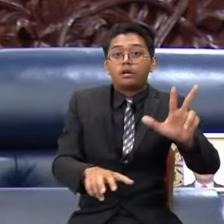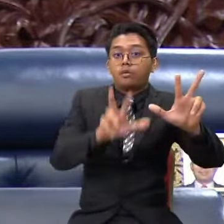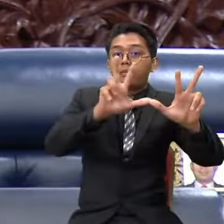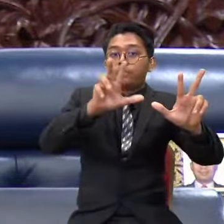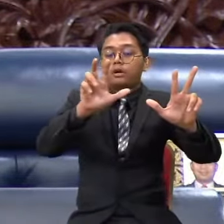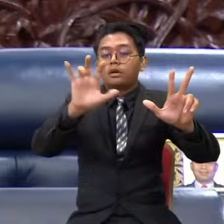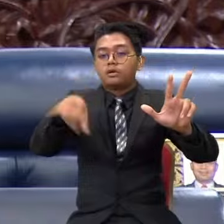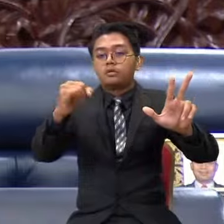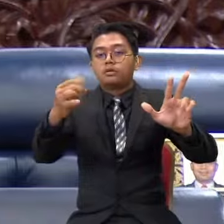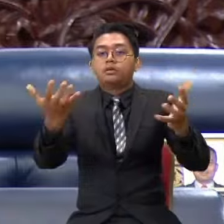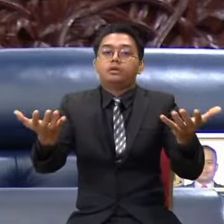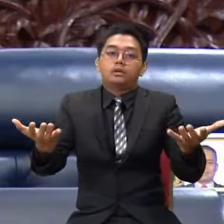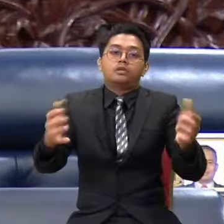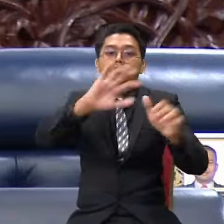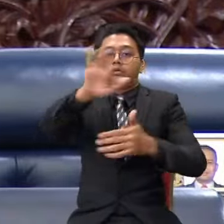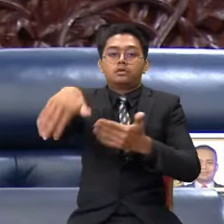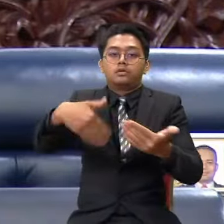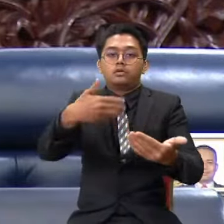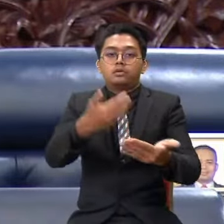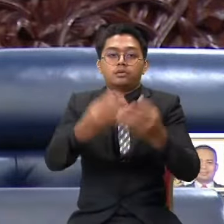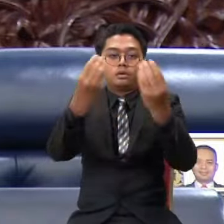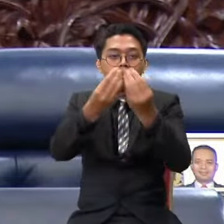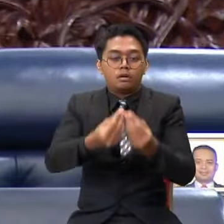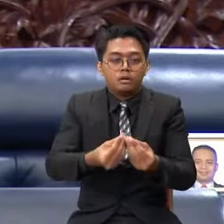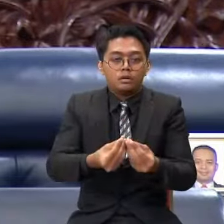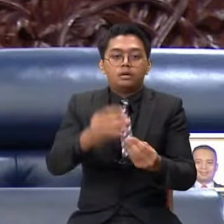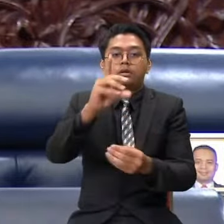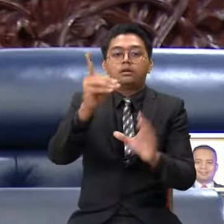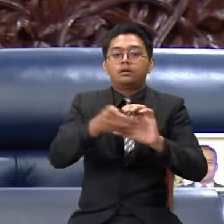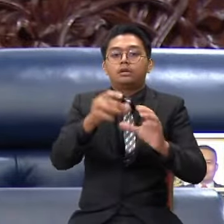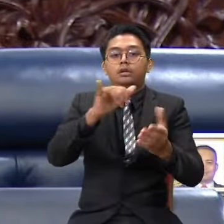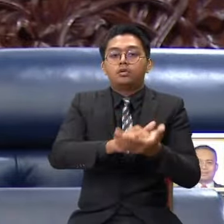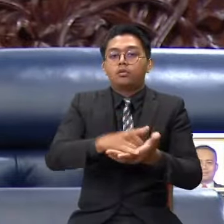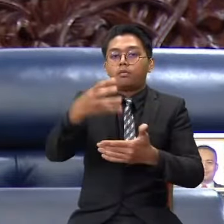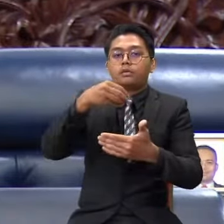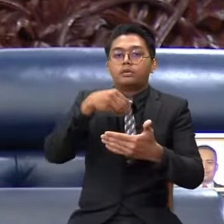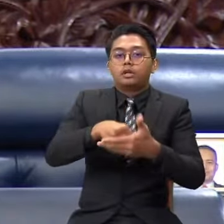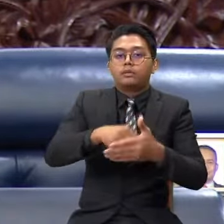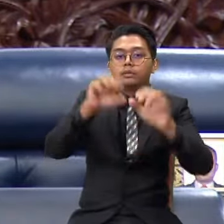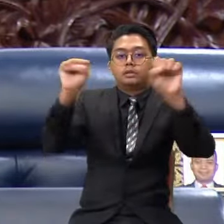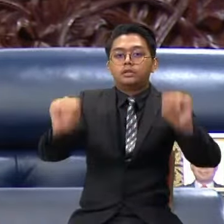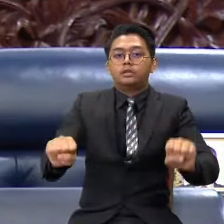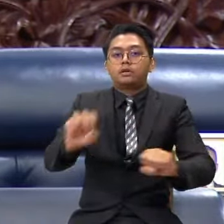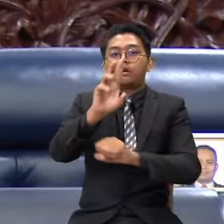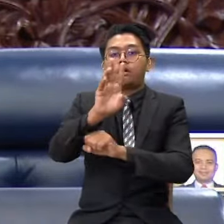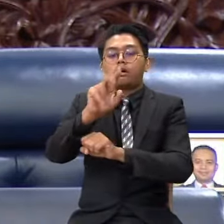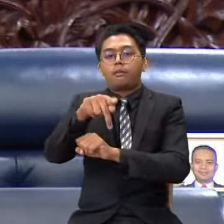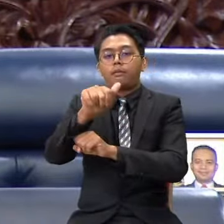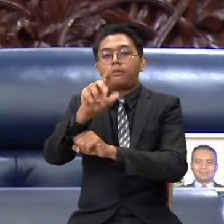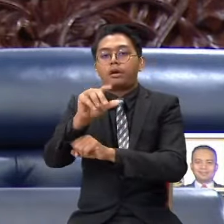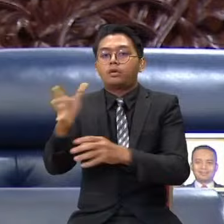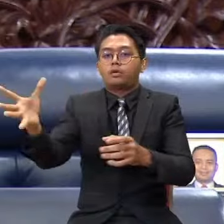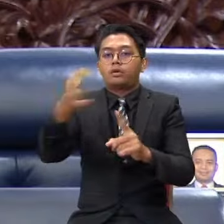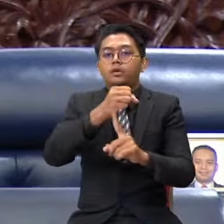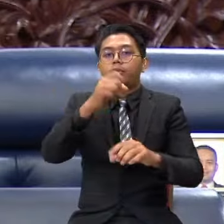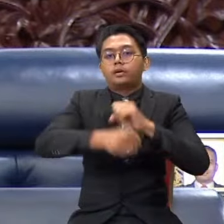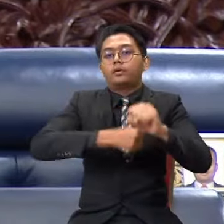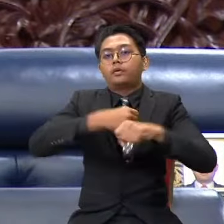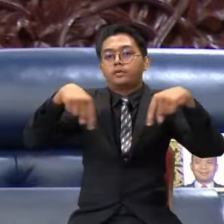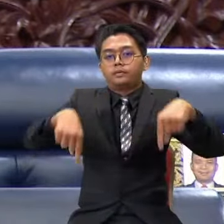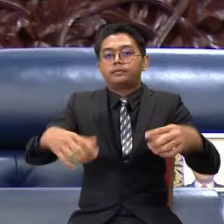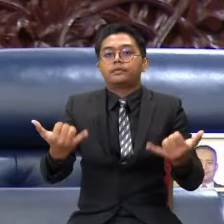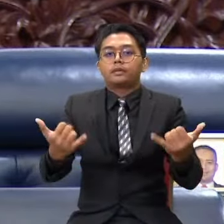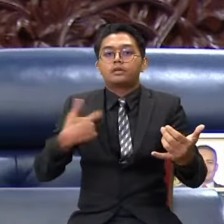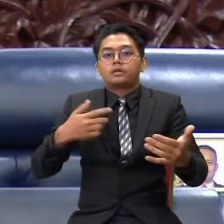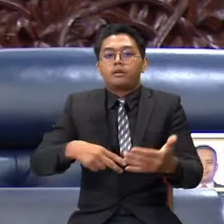juta supaya kesemua data rakyat Malaysia masuk ke dalam sistem padu tercapai tahun ini seterusnya sayaang